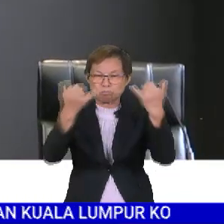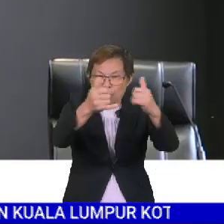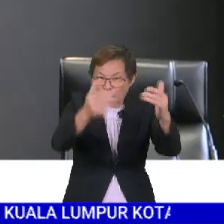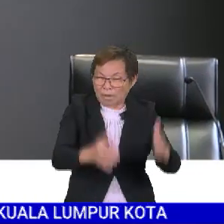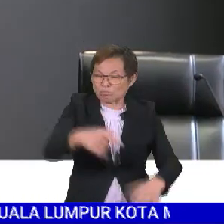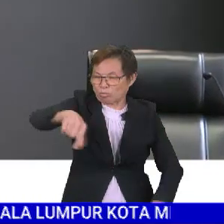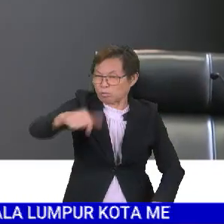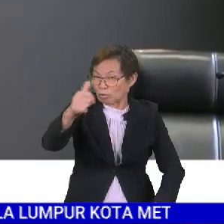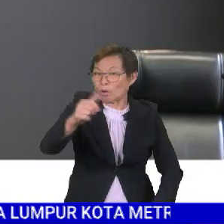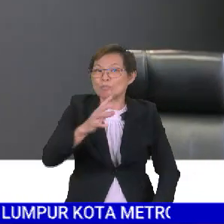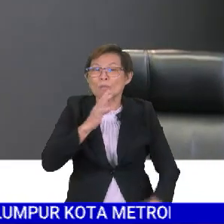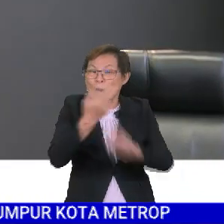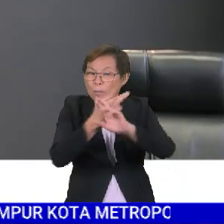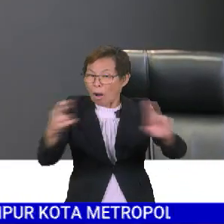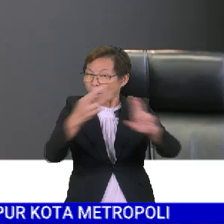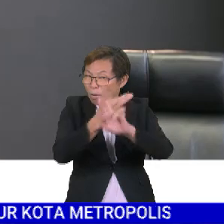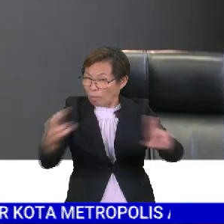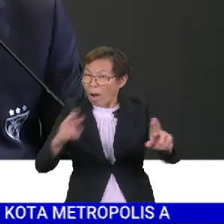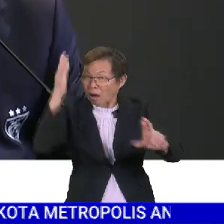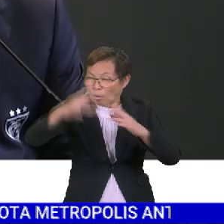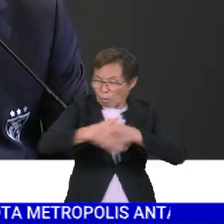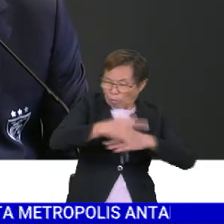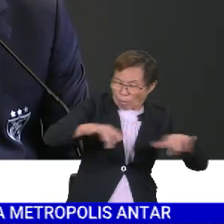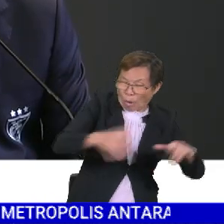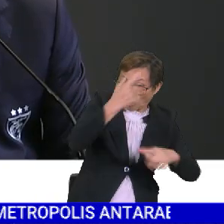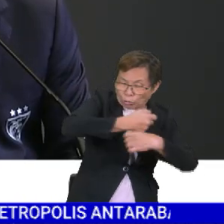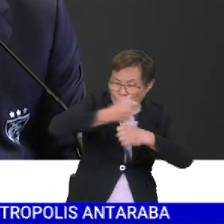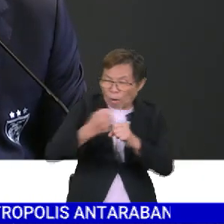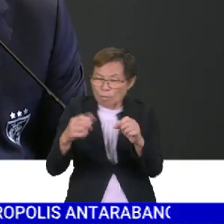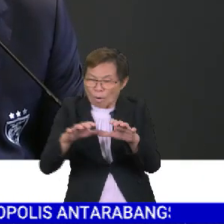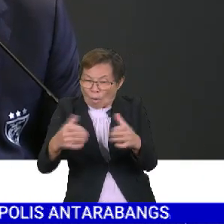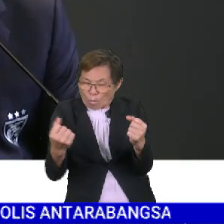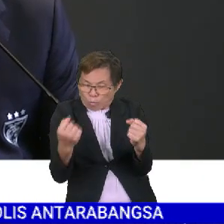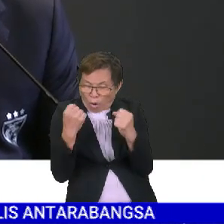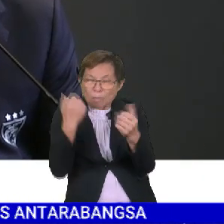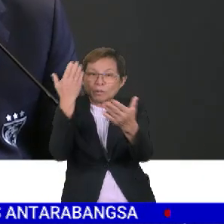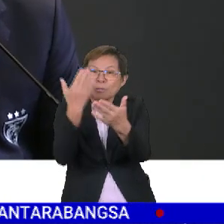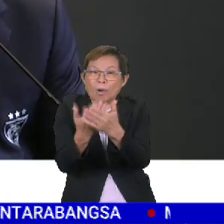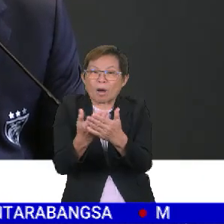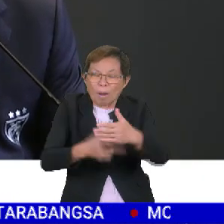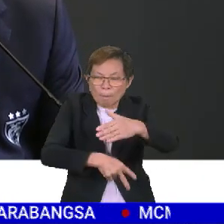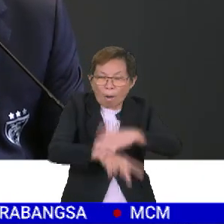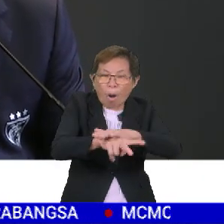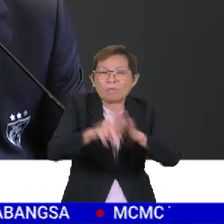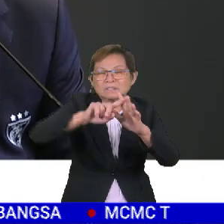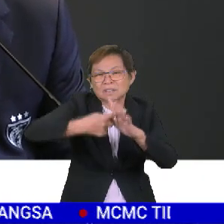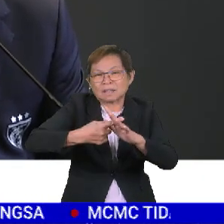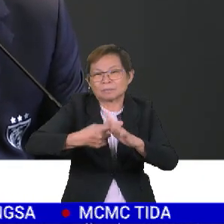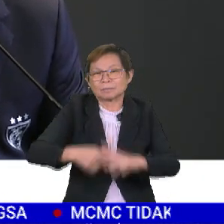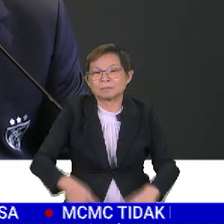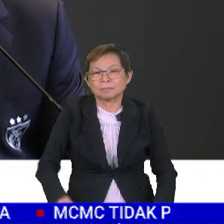berkualiti. Ujarnya, persediaan akan dilakukan awal bagi membentuk pasukan mantap menjelang sepak muda musim ini.